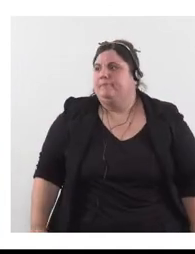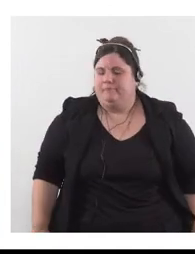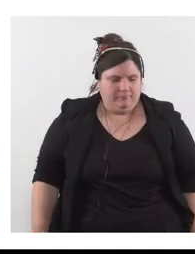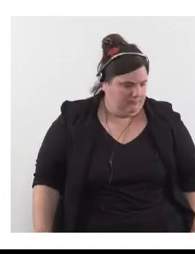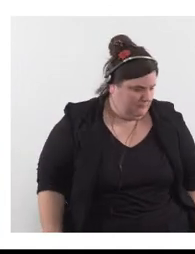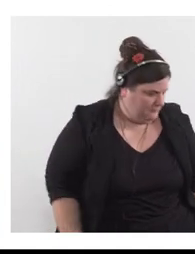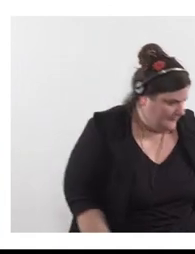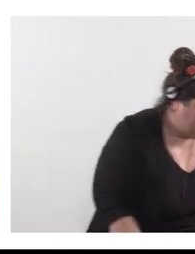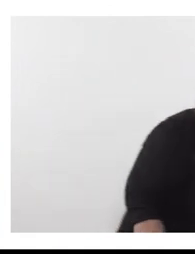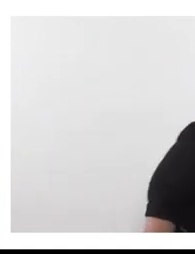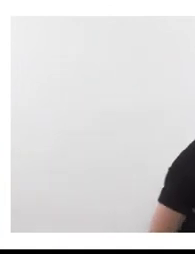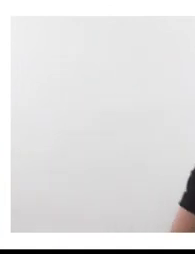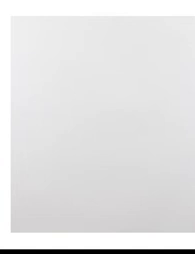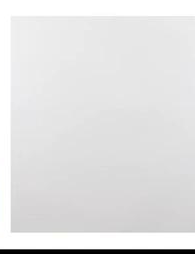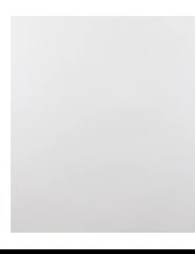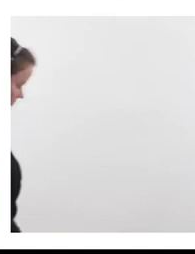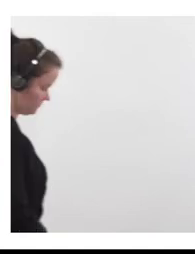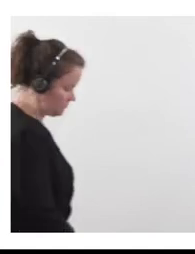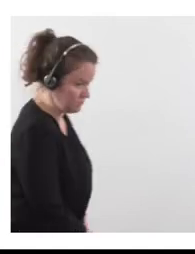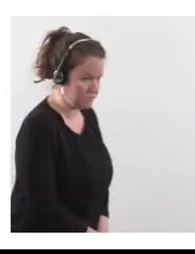Nous sommes indépendants.